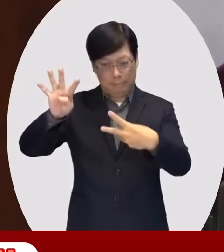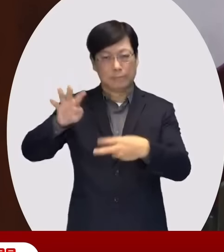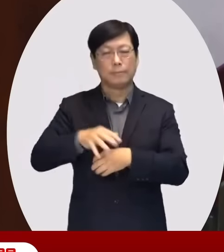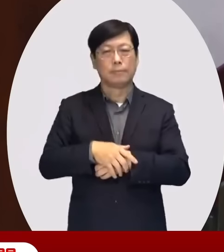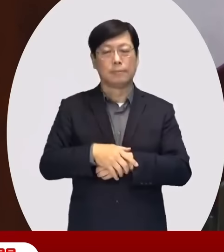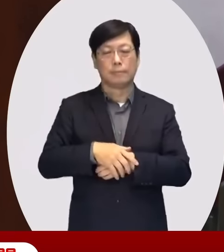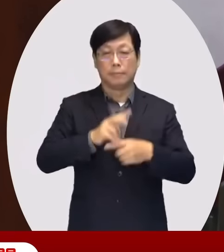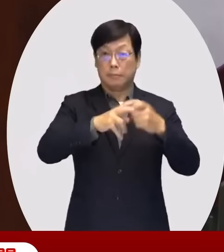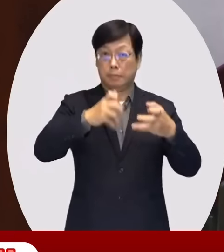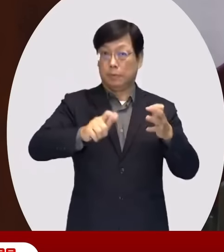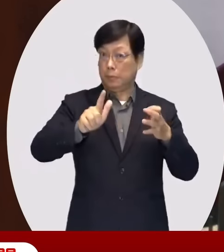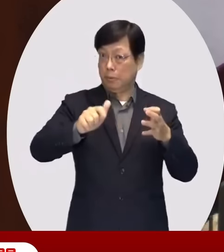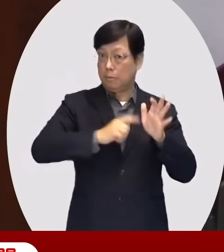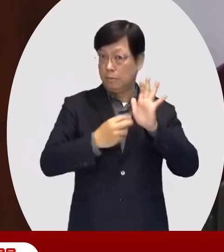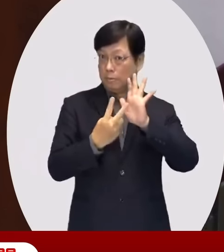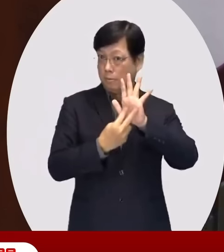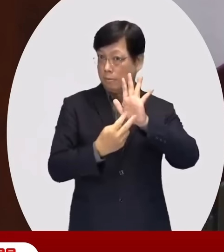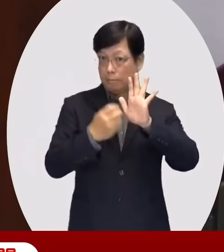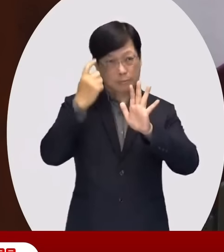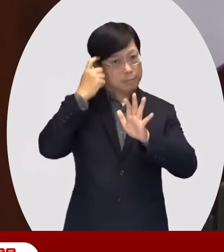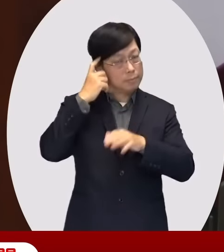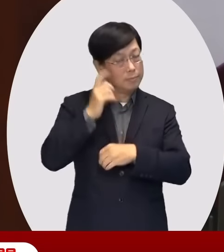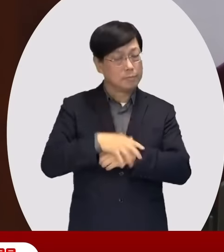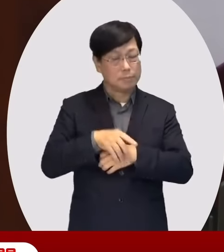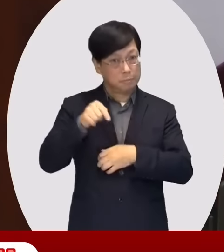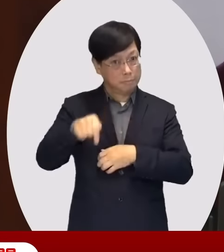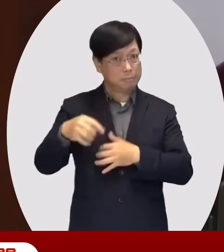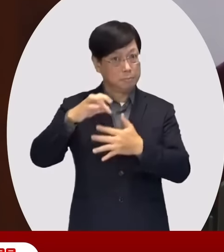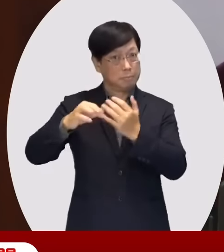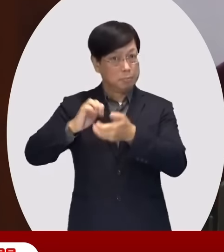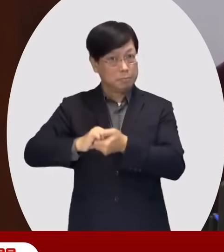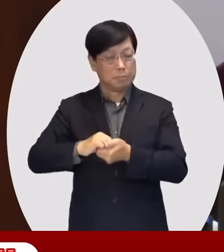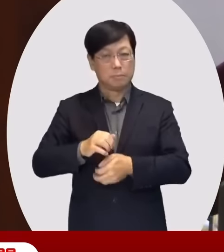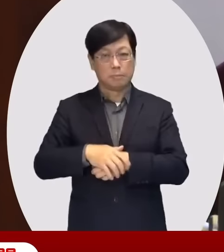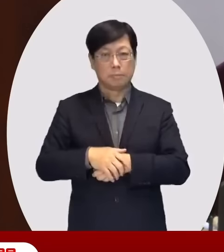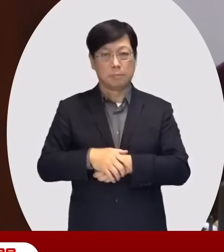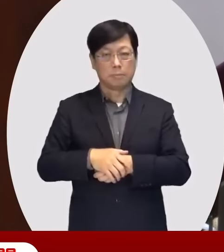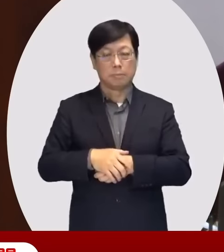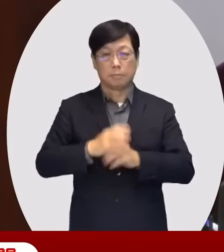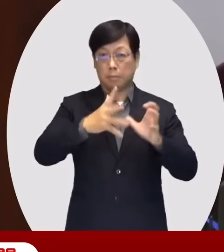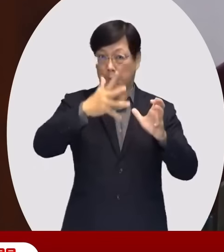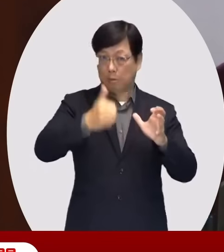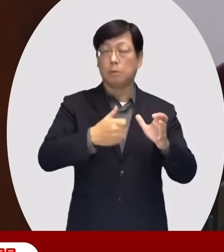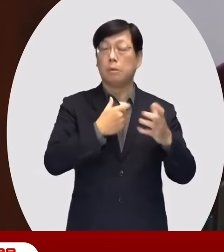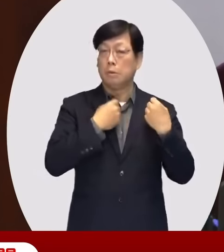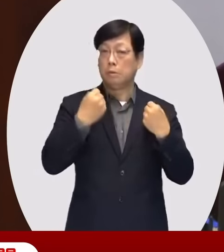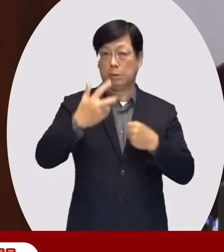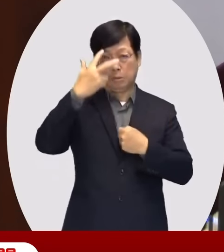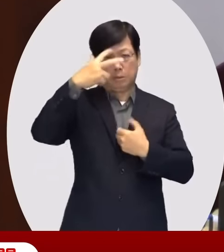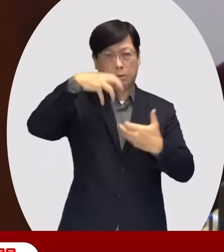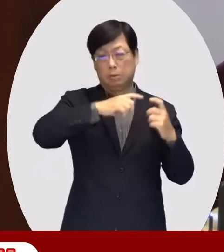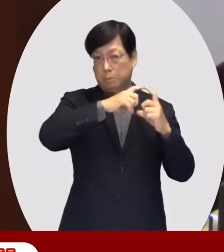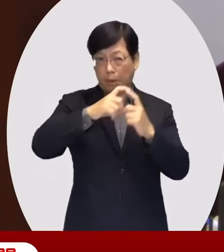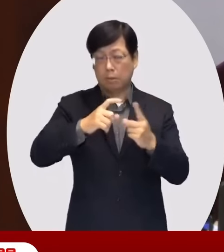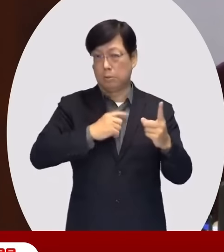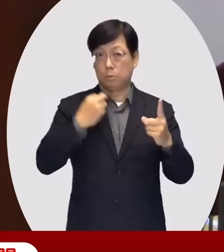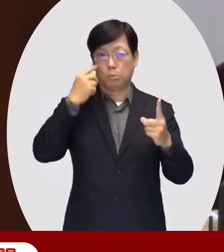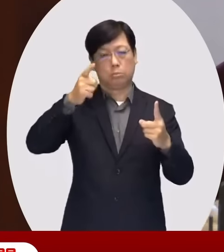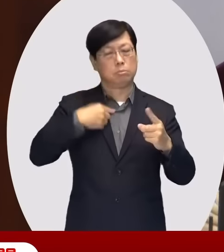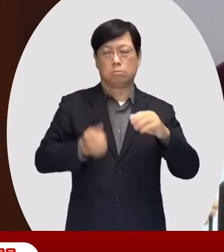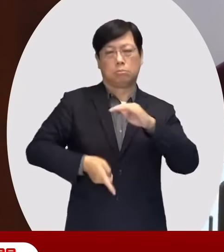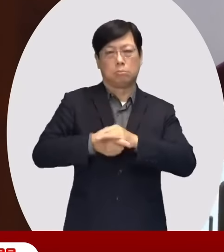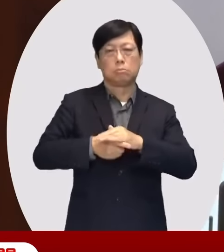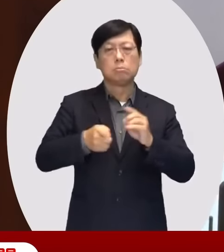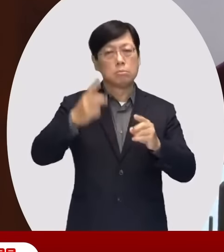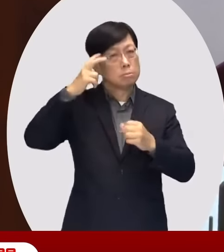项，董教授您认为细征规定明定总统应于期之内书面答复，董教授认为